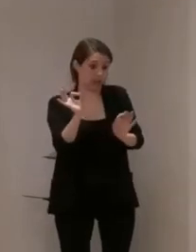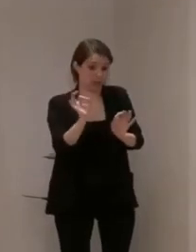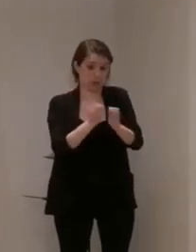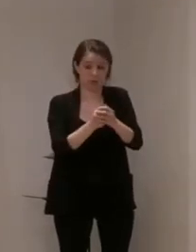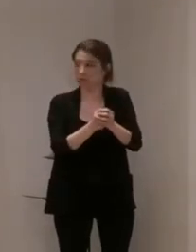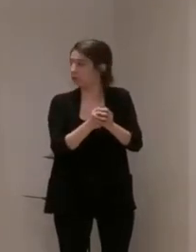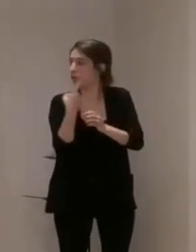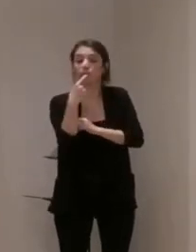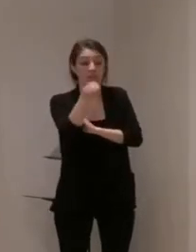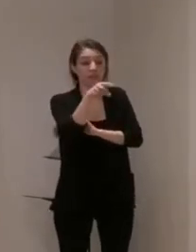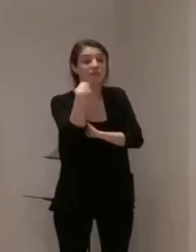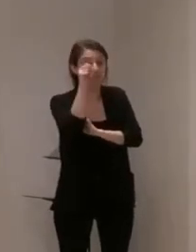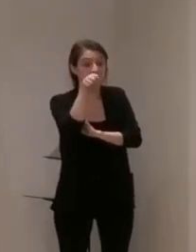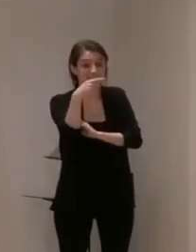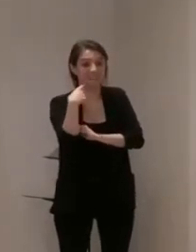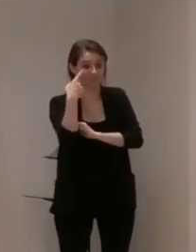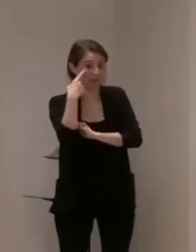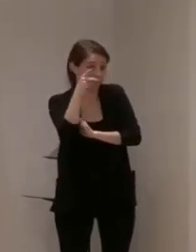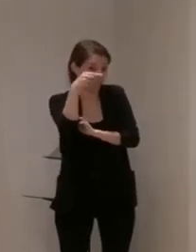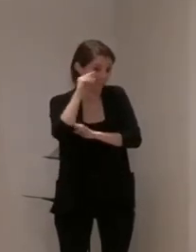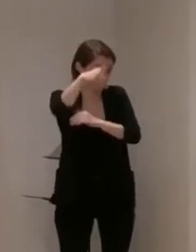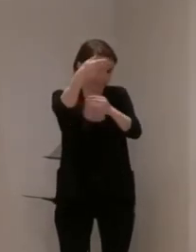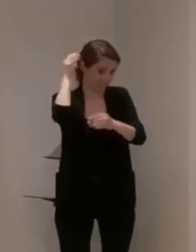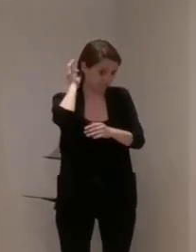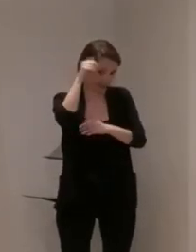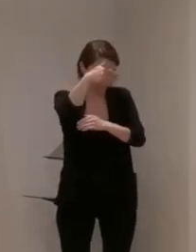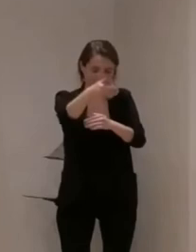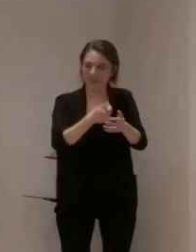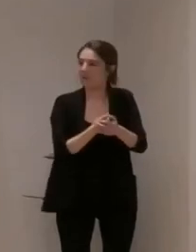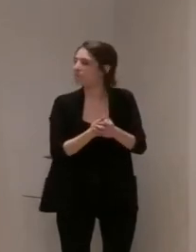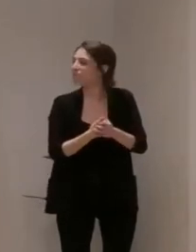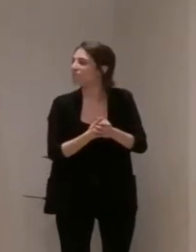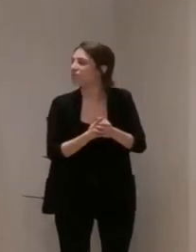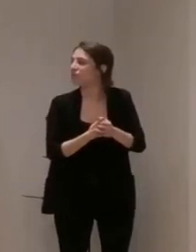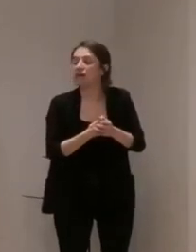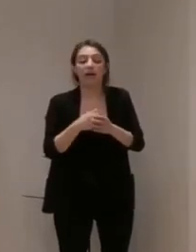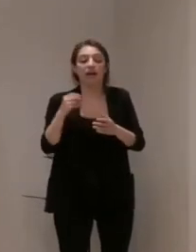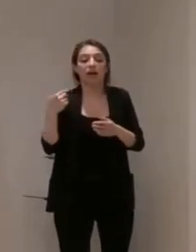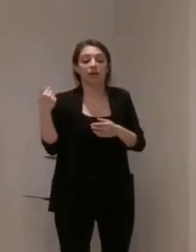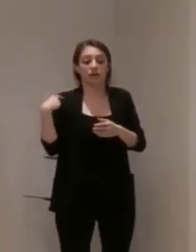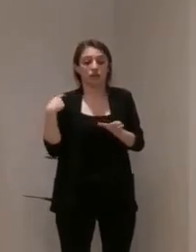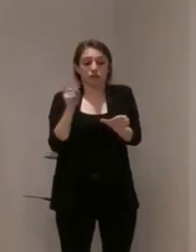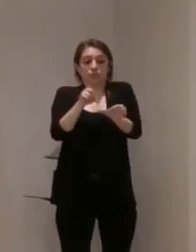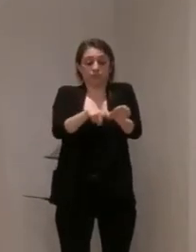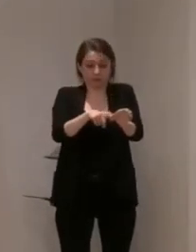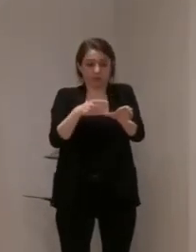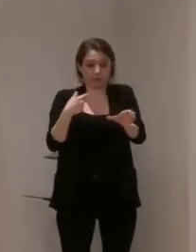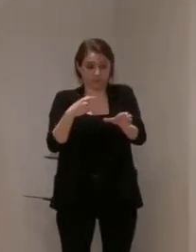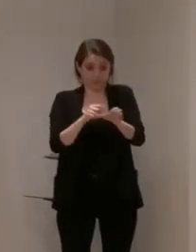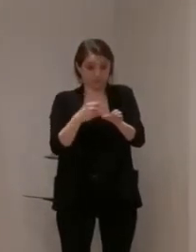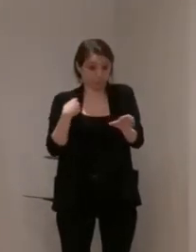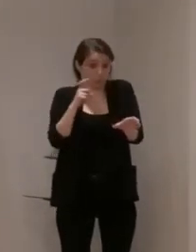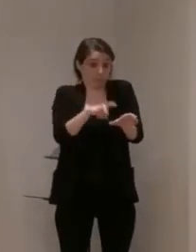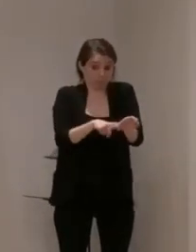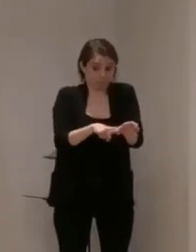Vosaltres feu que sigui de coneixes, no? Entre ells hi havia el Cipriano Martos. El Cipriano Martos,